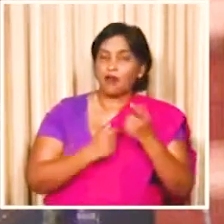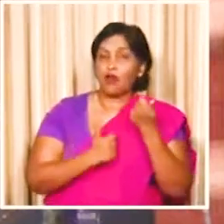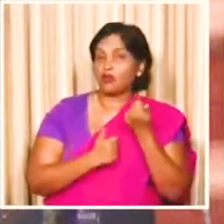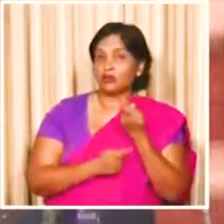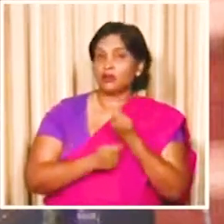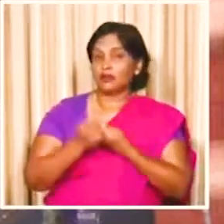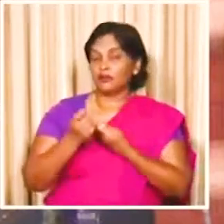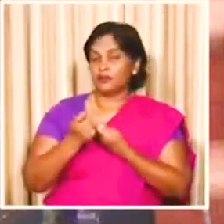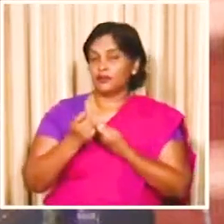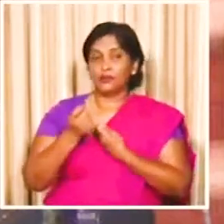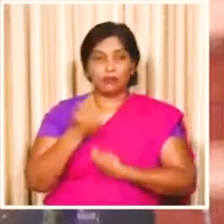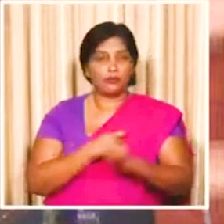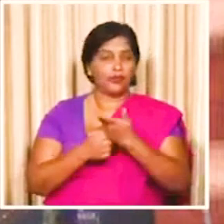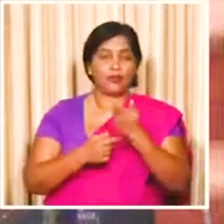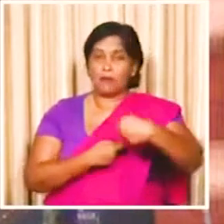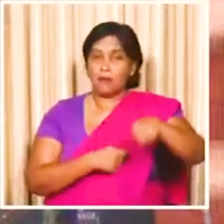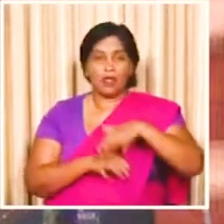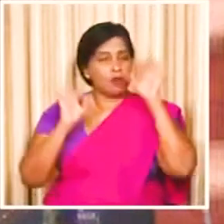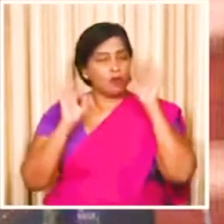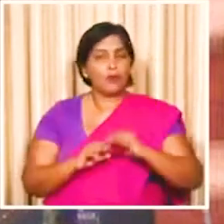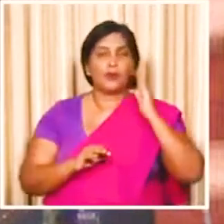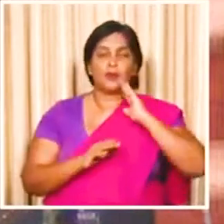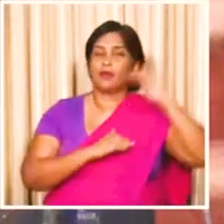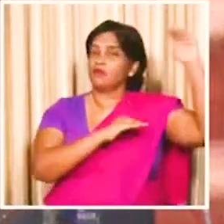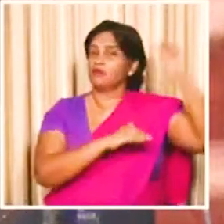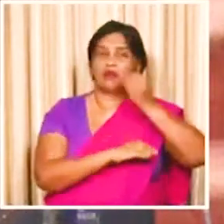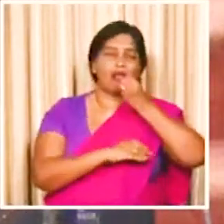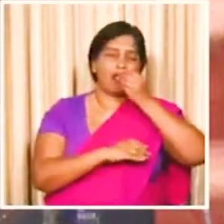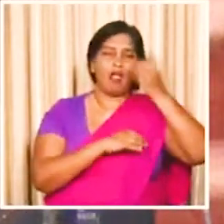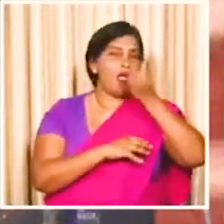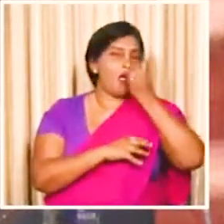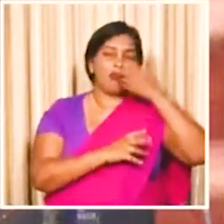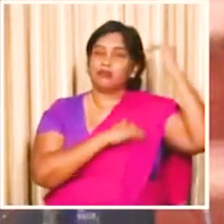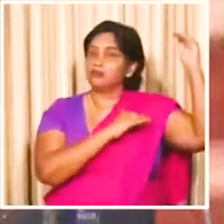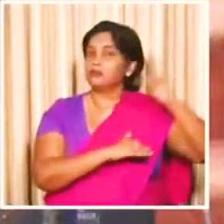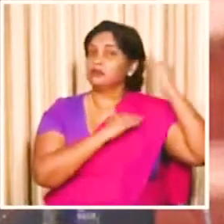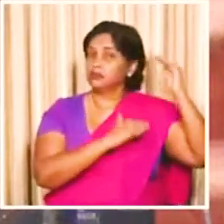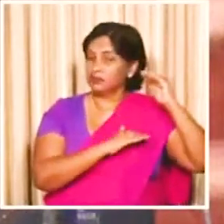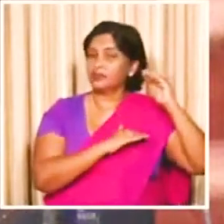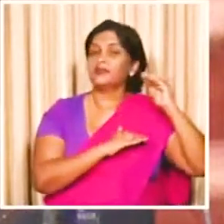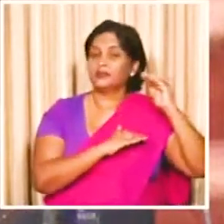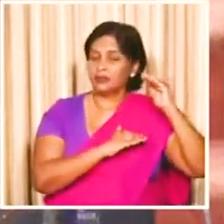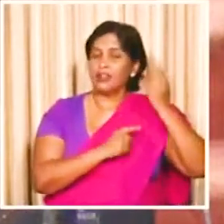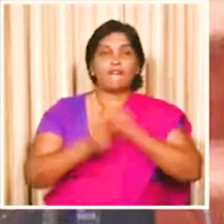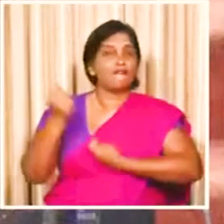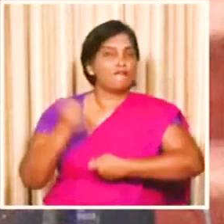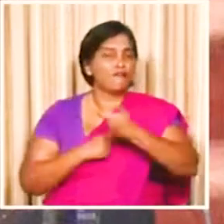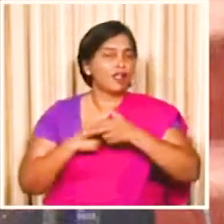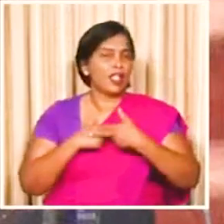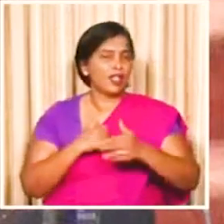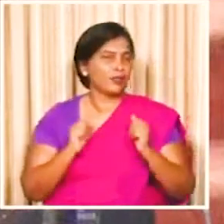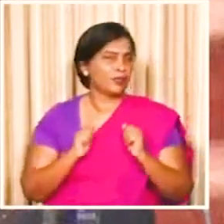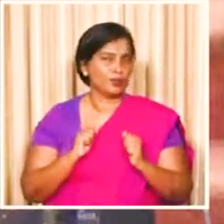வெளிநாட்டிலிருந்து இறக்குமதி செய்வதற்கான காரணம் என்ன? எங்களுடைய நான் நினைக்கின்றேன் இந்த அதாவது எவ்வளவு